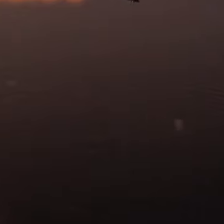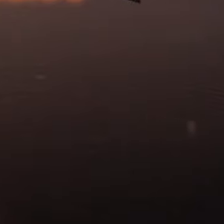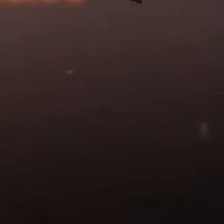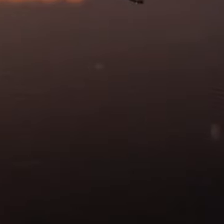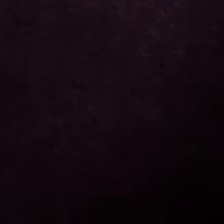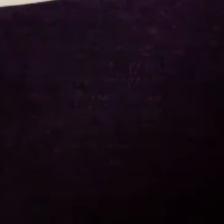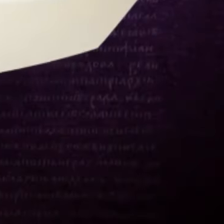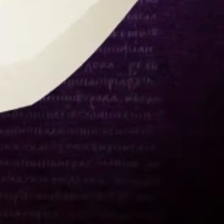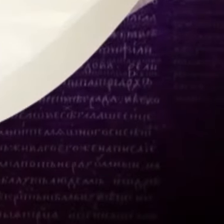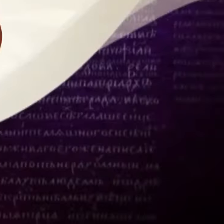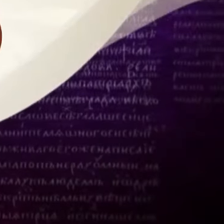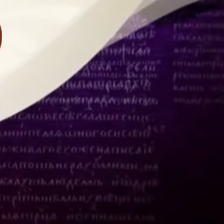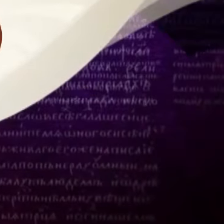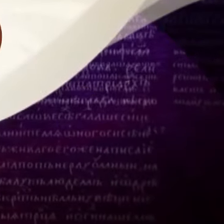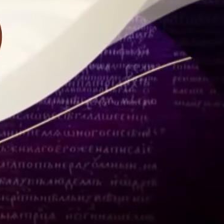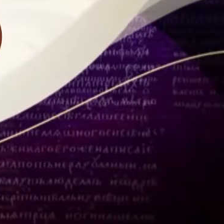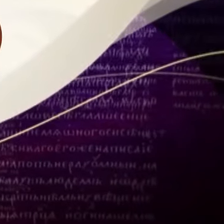На Спасе.